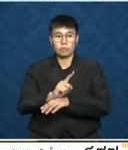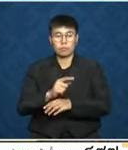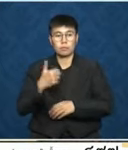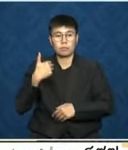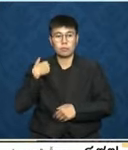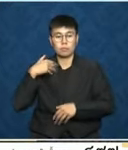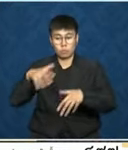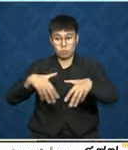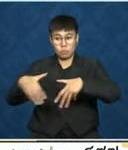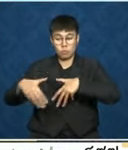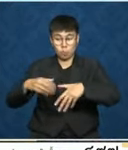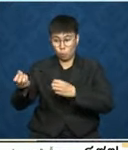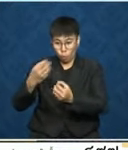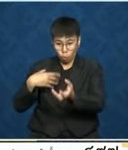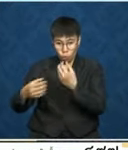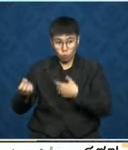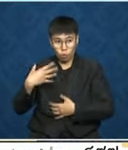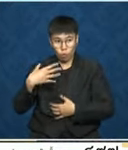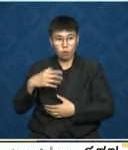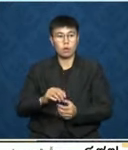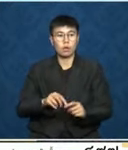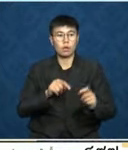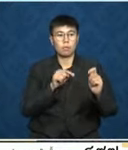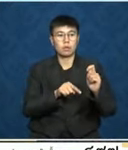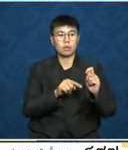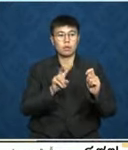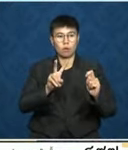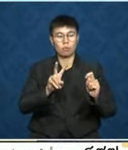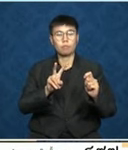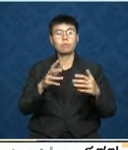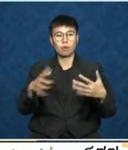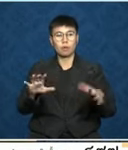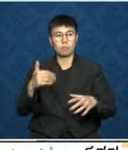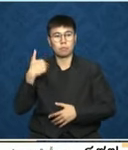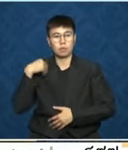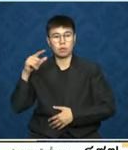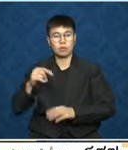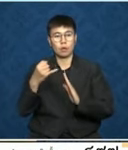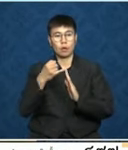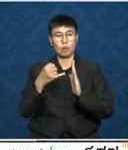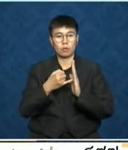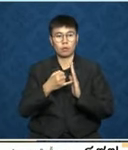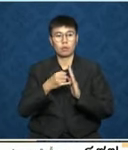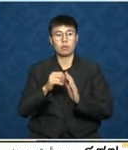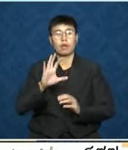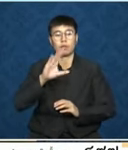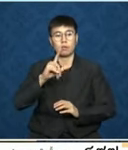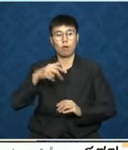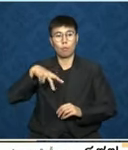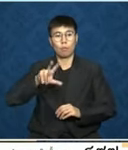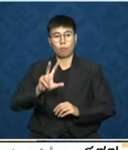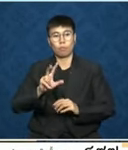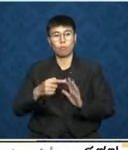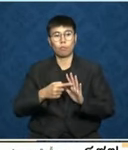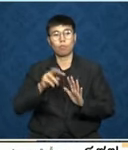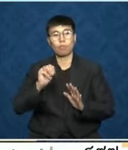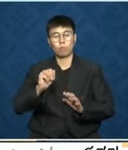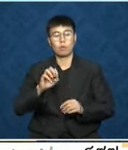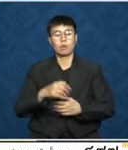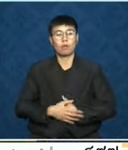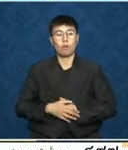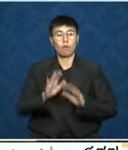ชนในอำเภอแก้งคล้ออำเภอคอนสวรรค์และท่านสมาชิกองค์การบริหารส่วนจังหวัดชัยภูมิในพื้นที่ฝากท่านประธานนำเรียนไป